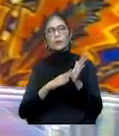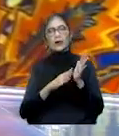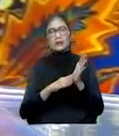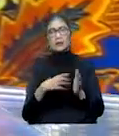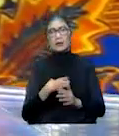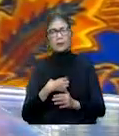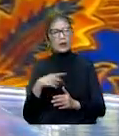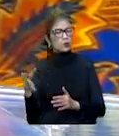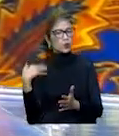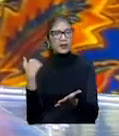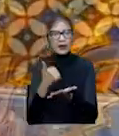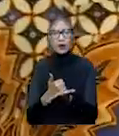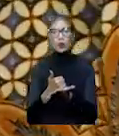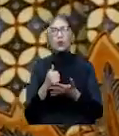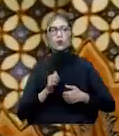yang tangguh.